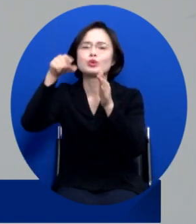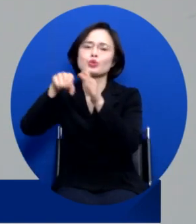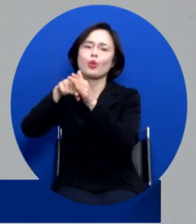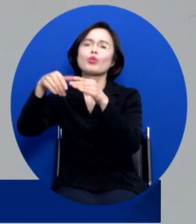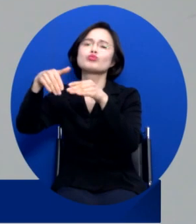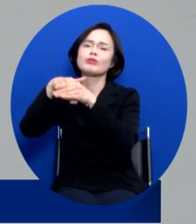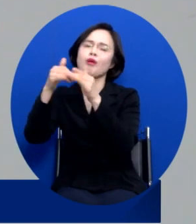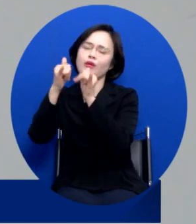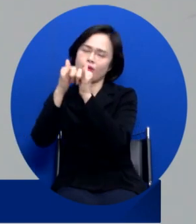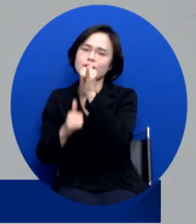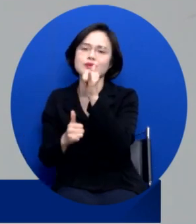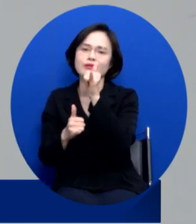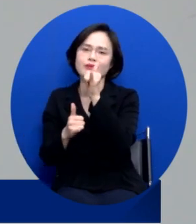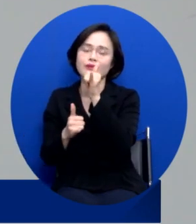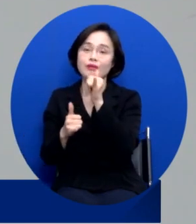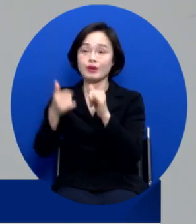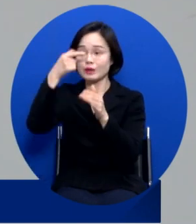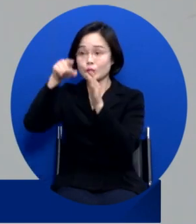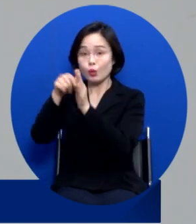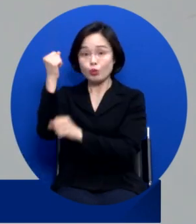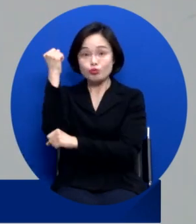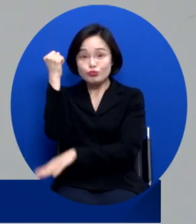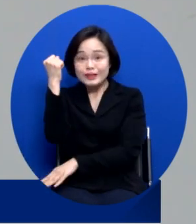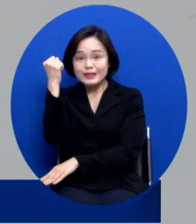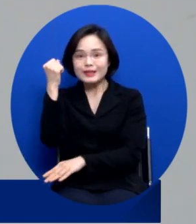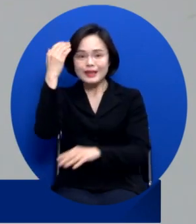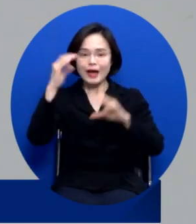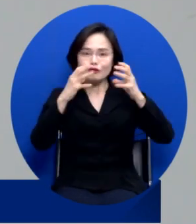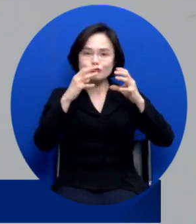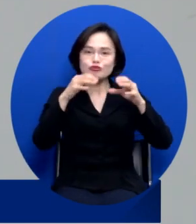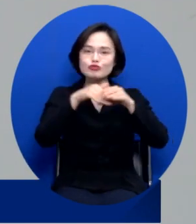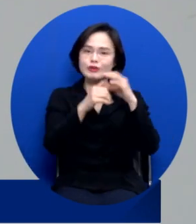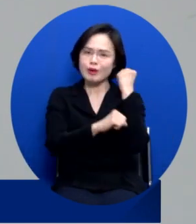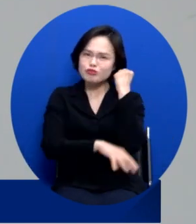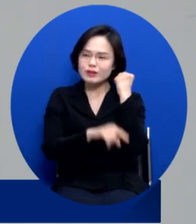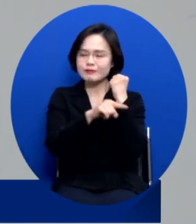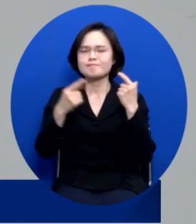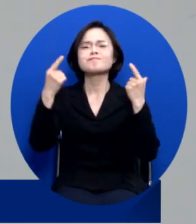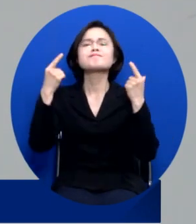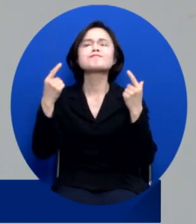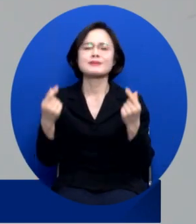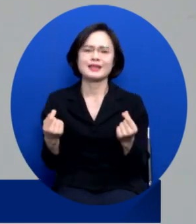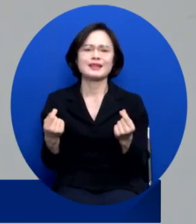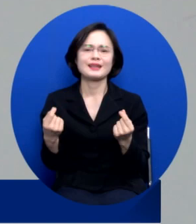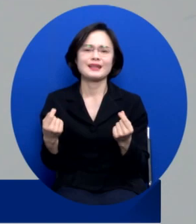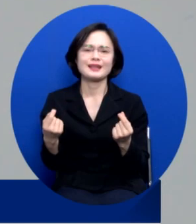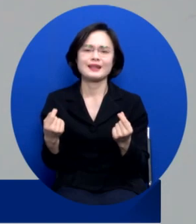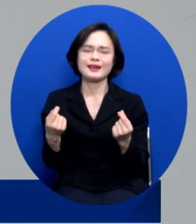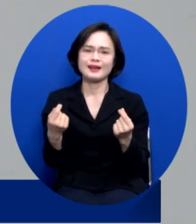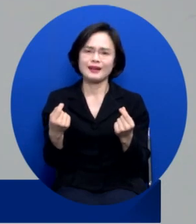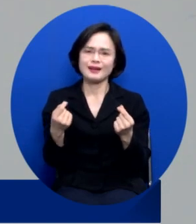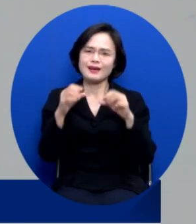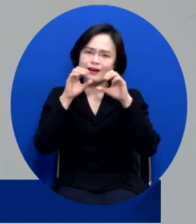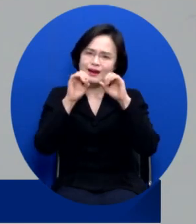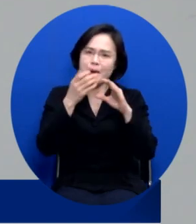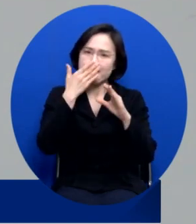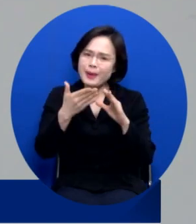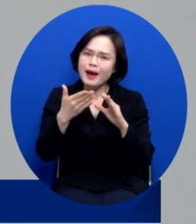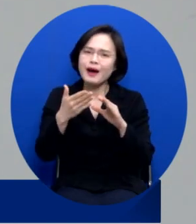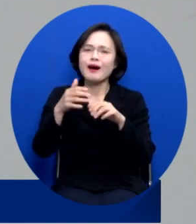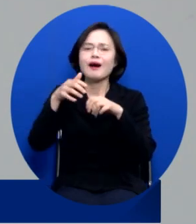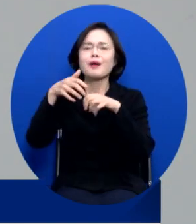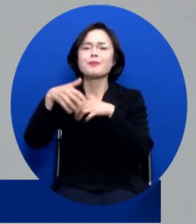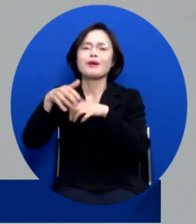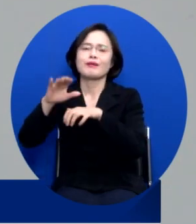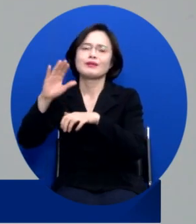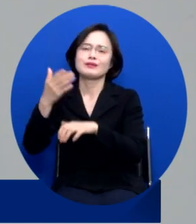기독교의 기초와 뿌리가 대한민국의 기초와 뿌리가 기독교라는 걸 알리는 그러한 귀한 시간으로